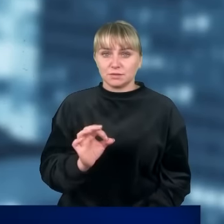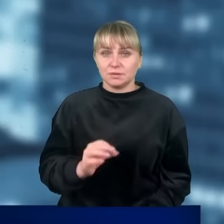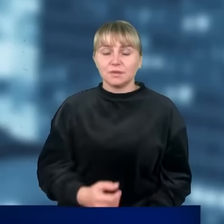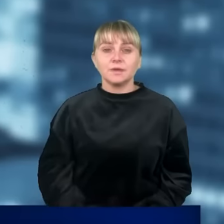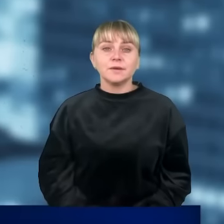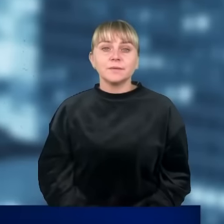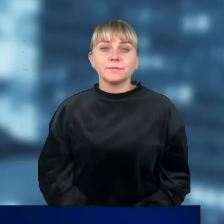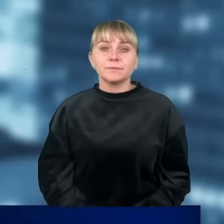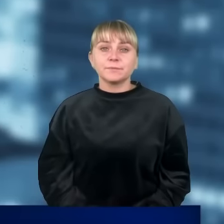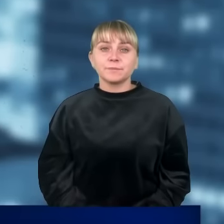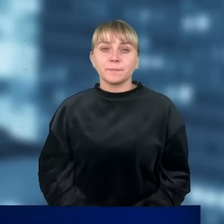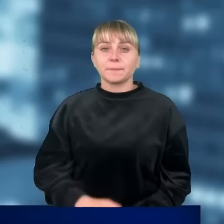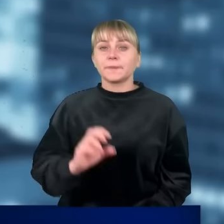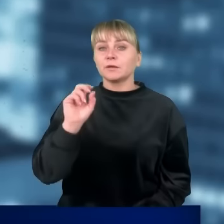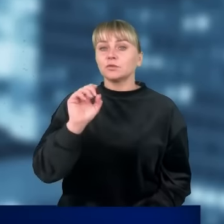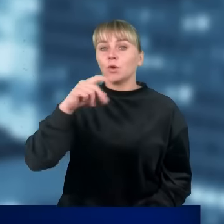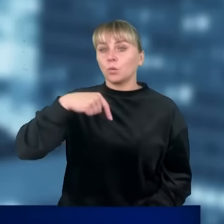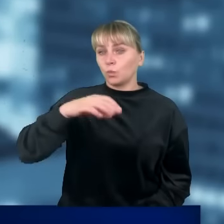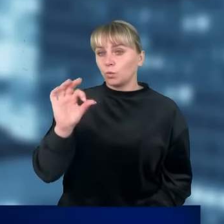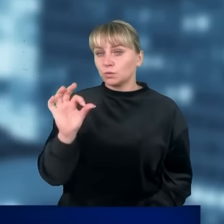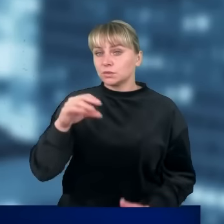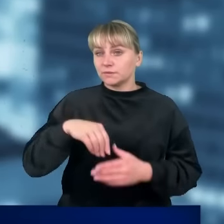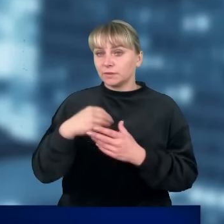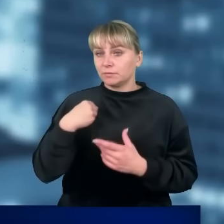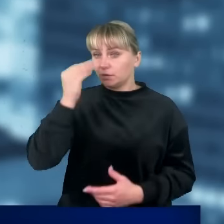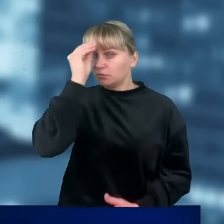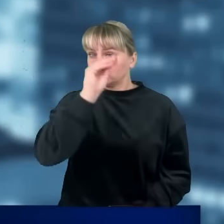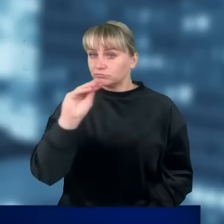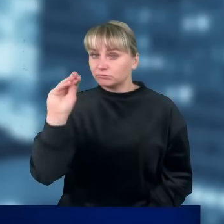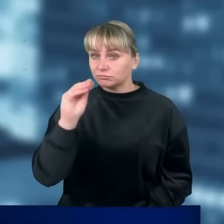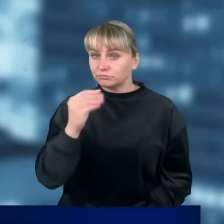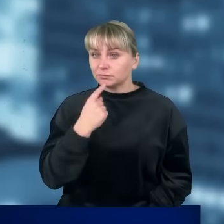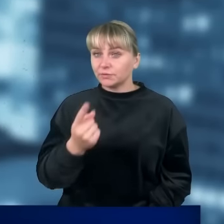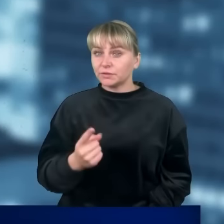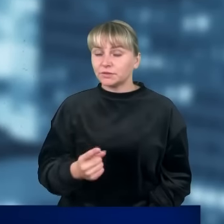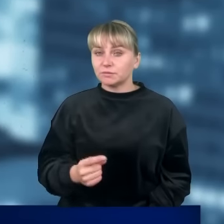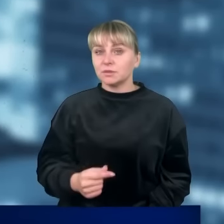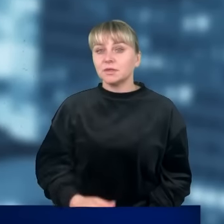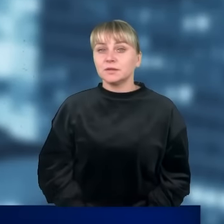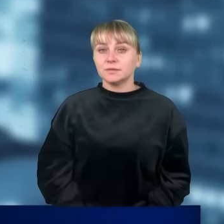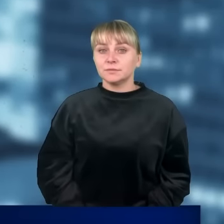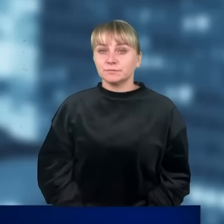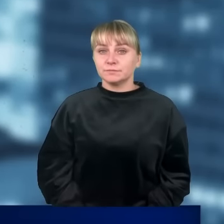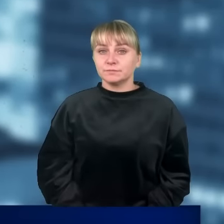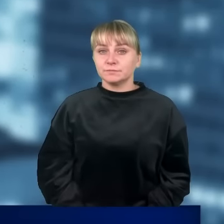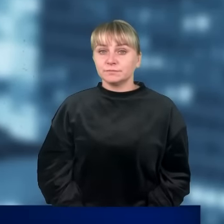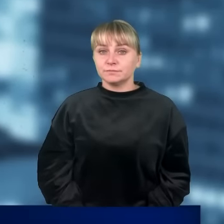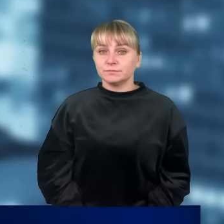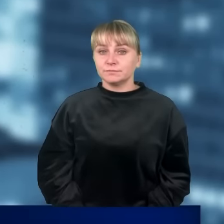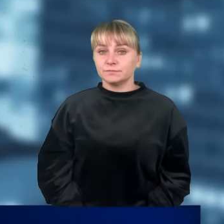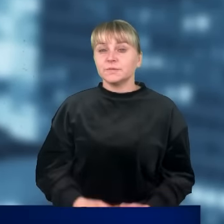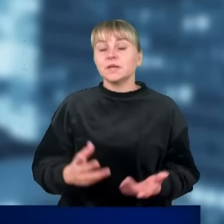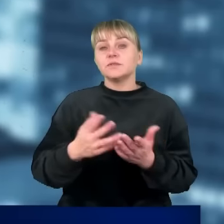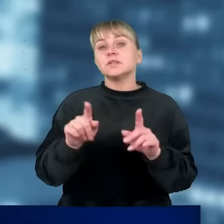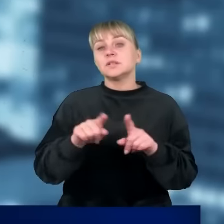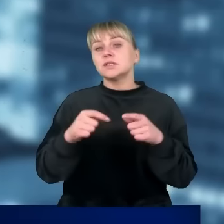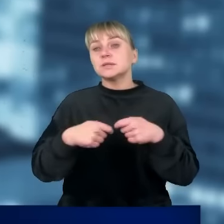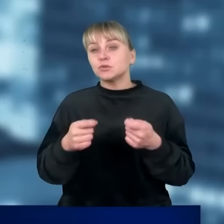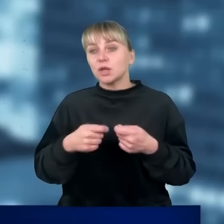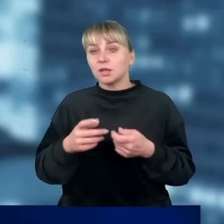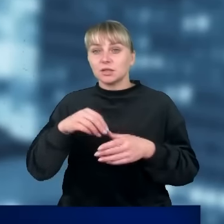podał Główny Urząd Statystyczny. Po wyeliminowaniu wpływu czynników w charakterze sezonowym sprzedaż detaliczna w